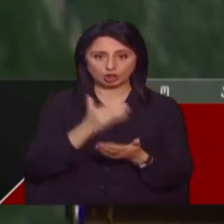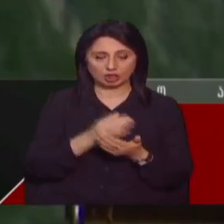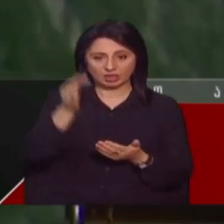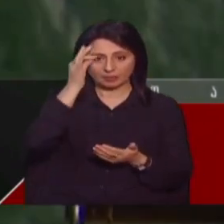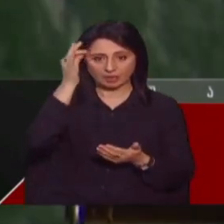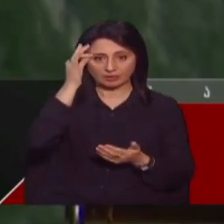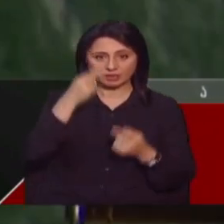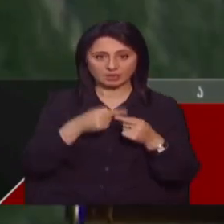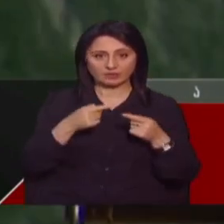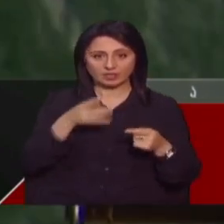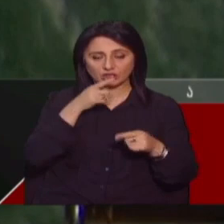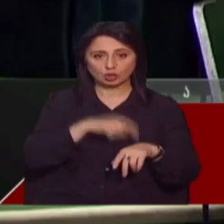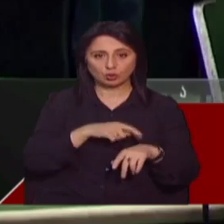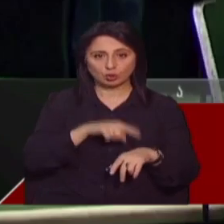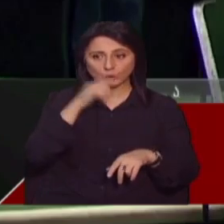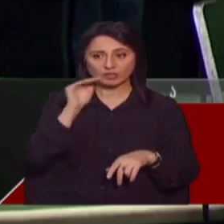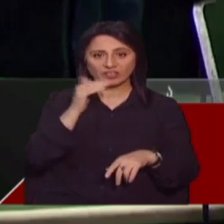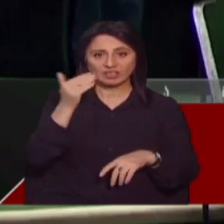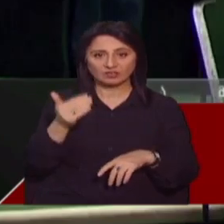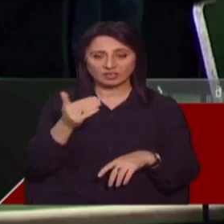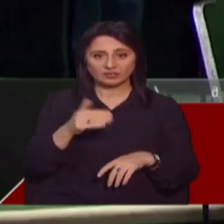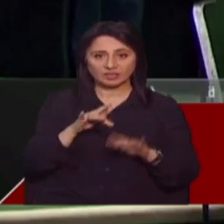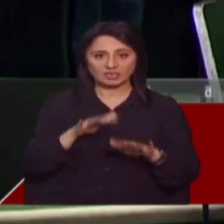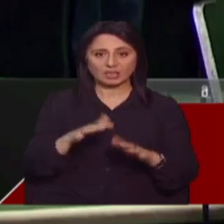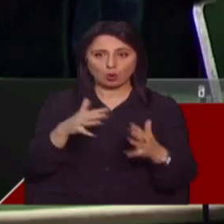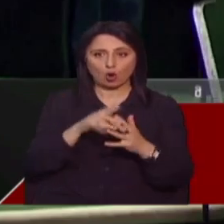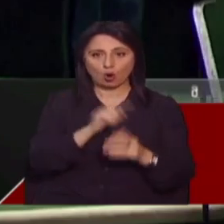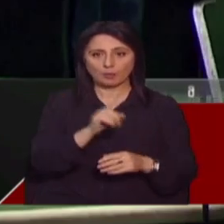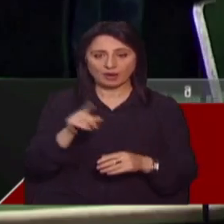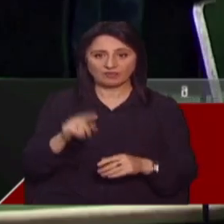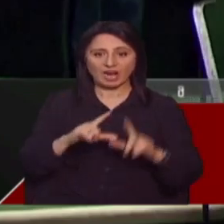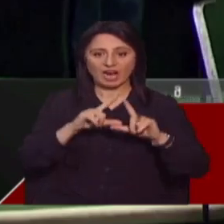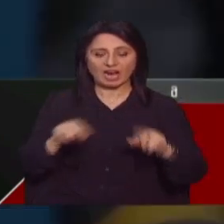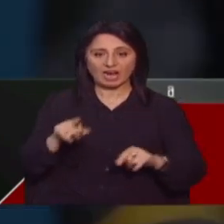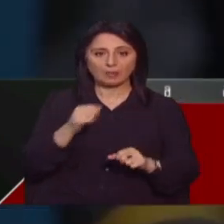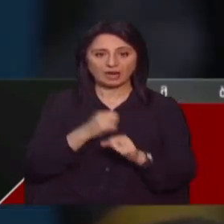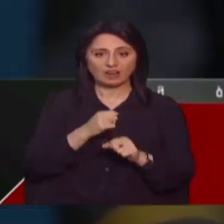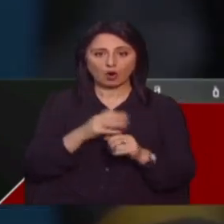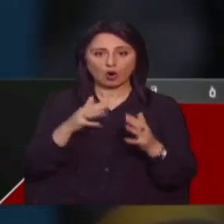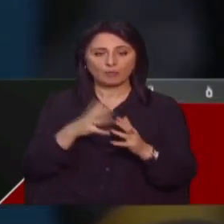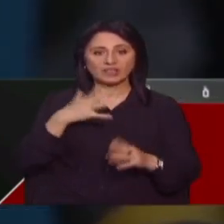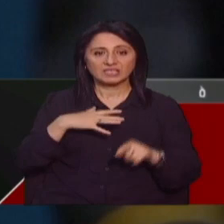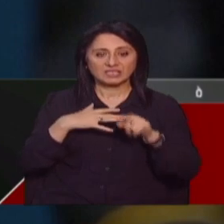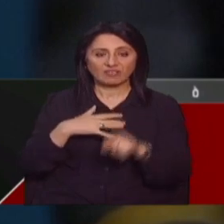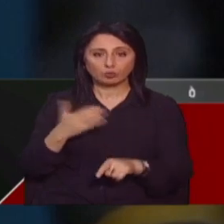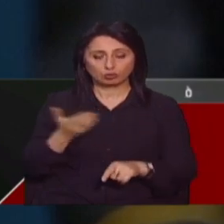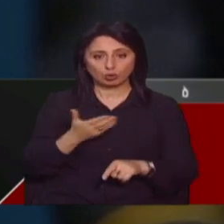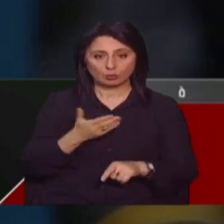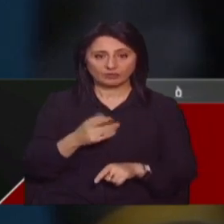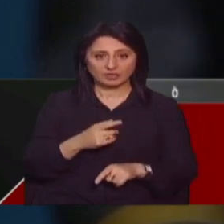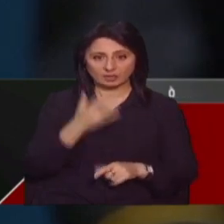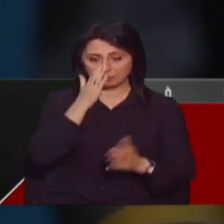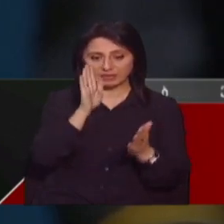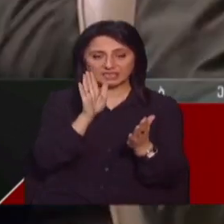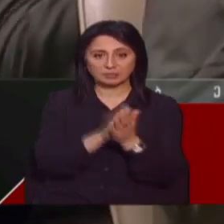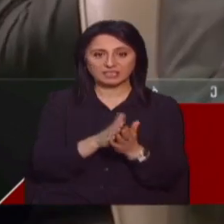გაიხსენა სხვადასხვა დროს რუსეთის ფედერაციის მიერ წარმოებული ომები, მათ შორის კრემლის მიერ წარმოებული ომი საქართველოს რომლის